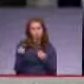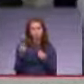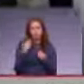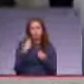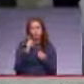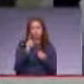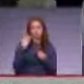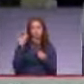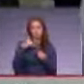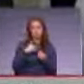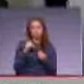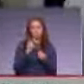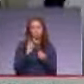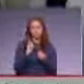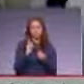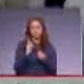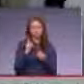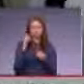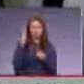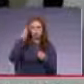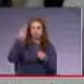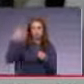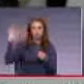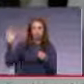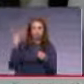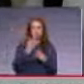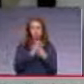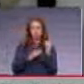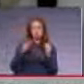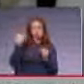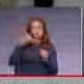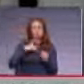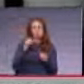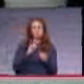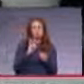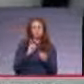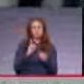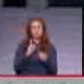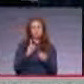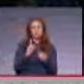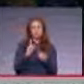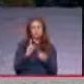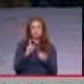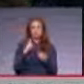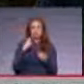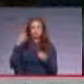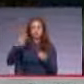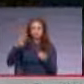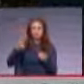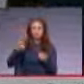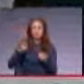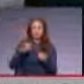ما جوني أهو. لا إله إلا الله، لا إله إلا الله. إزيك يا حاج؟ أنت معاهم هنا؟